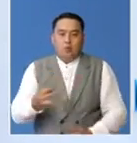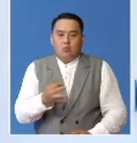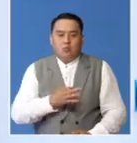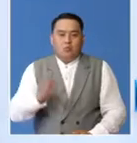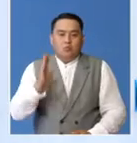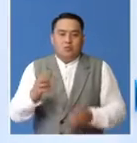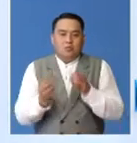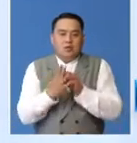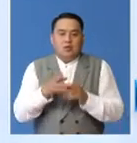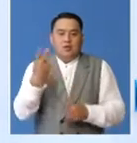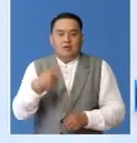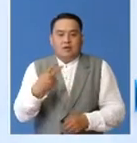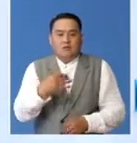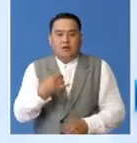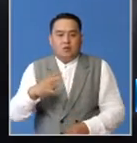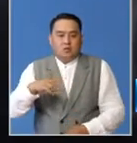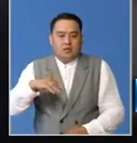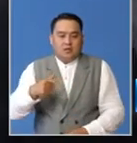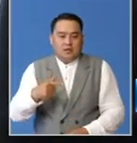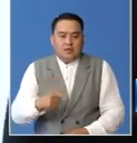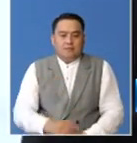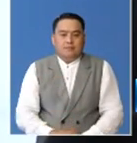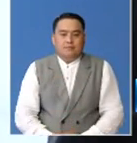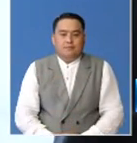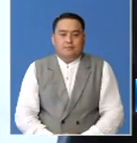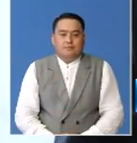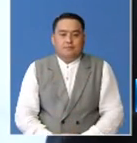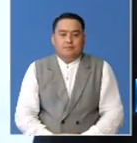области 15-20 миллионов тенге.